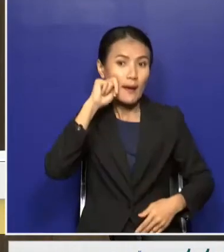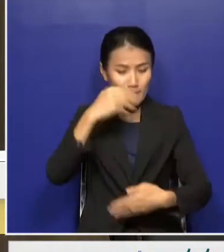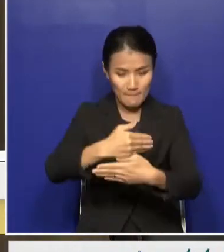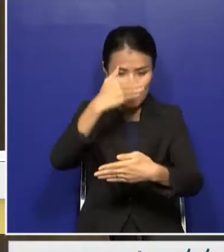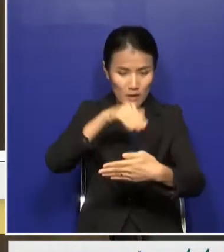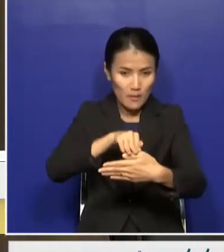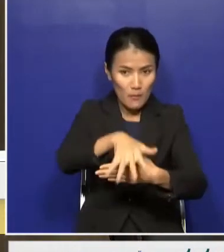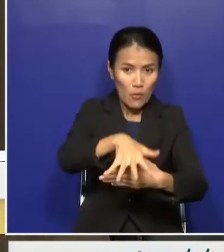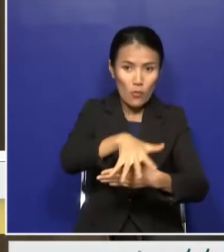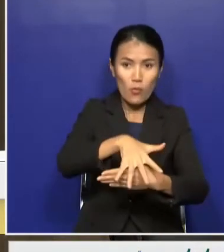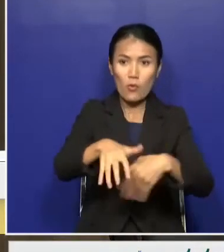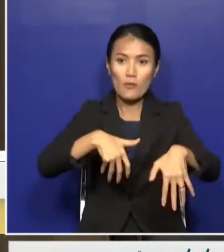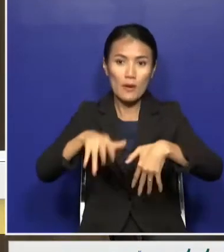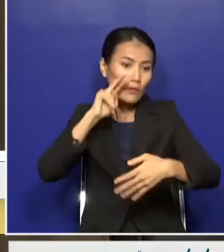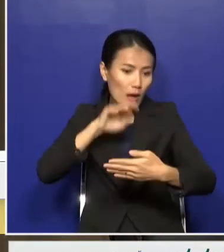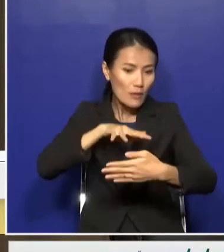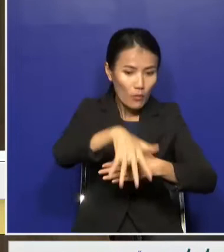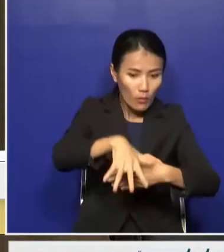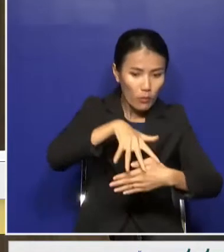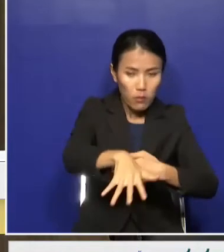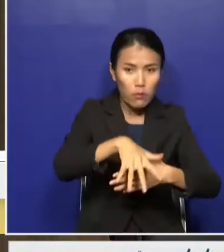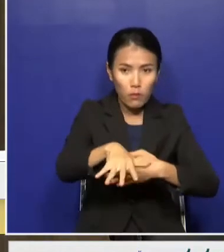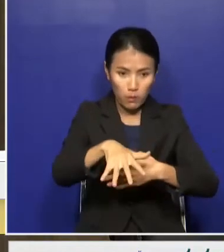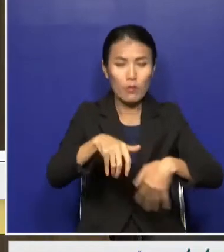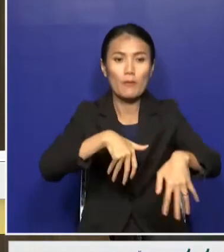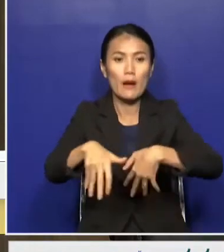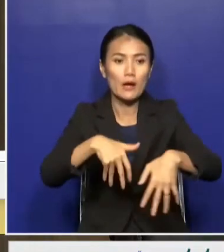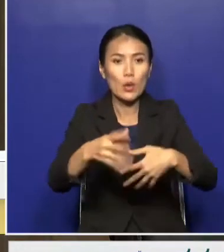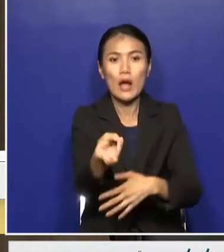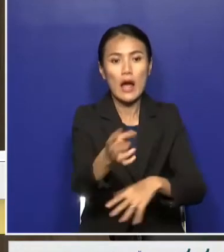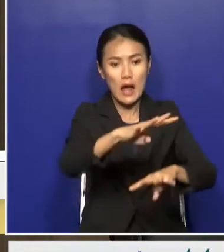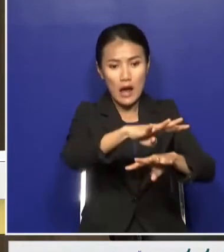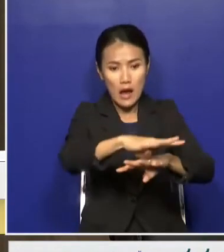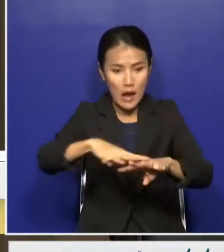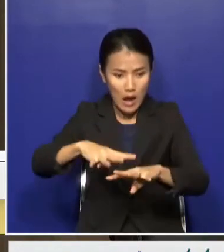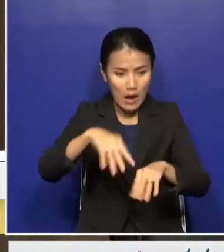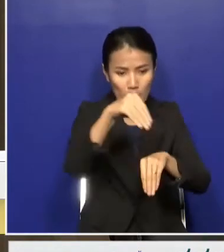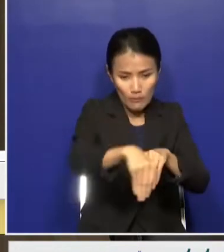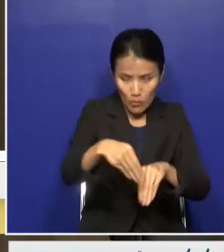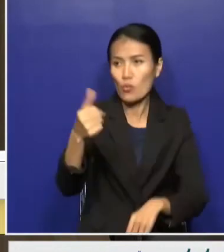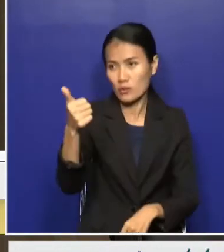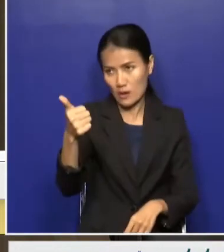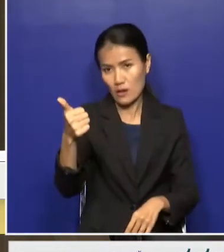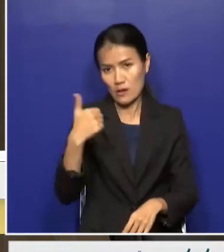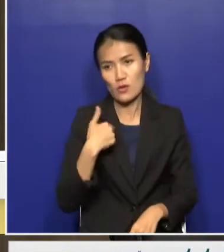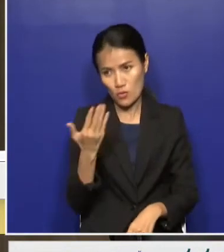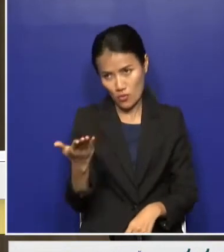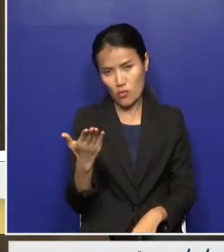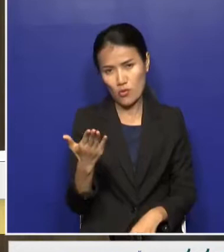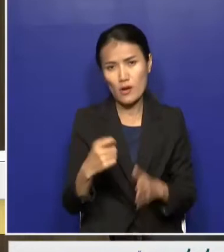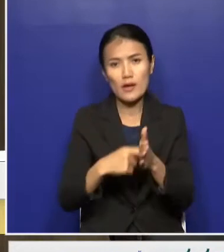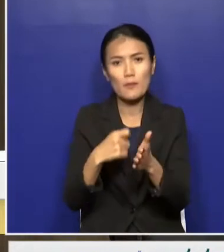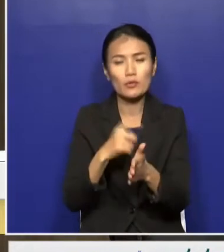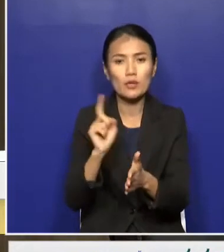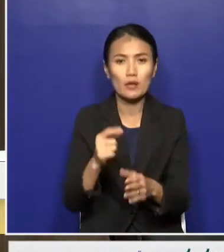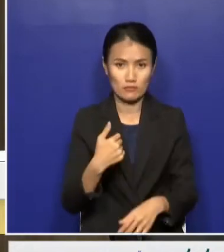นาเนี่ยเพื่อให้เกษตรกรได้ทำนาปังนะครับในฤดูปีฤดูการผลิตที่จะถึงนี้นะครับเพราะว่าอย่างที่ผมเคย